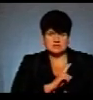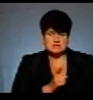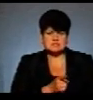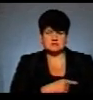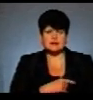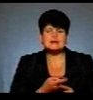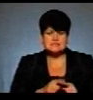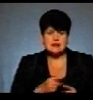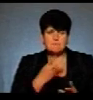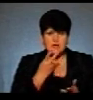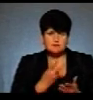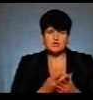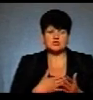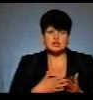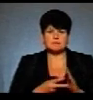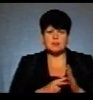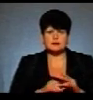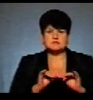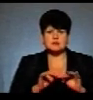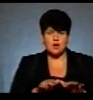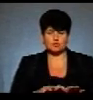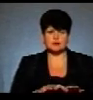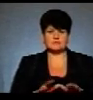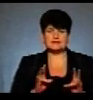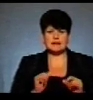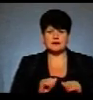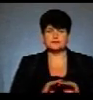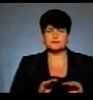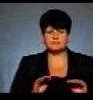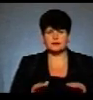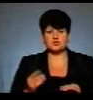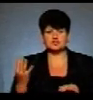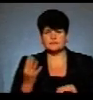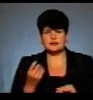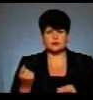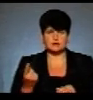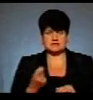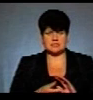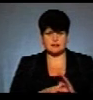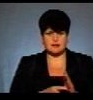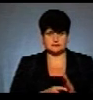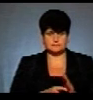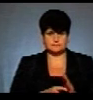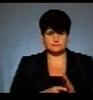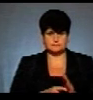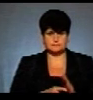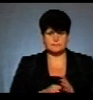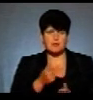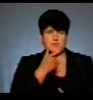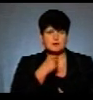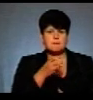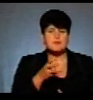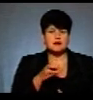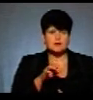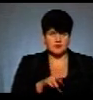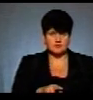передбачено нашим планом заходів, на учнів 4-11 класів. Пані Мар'яно, отже, давайте